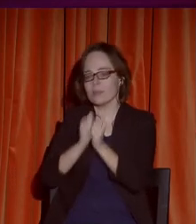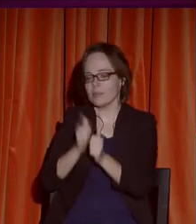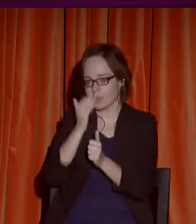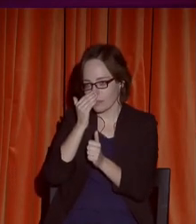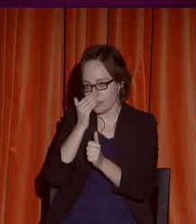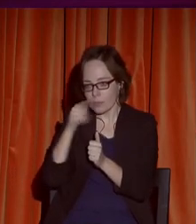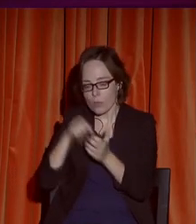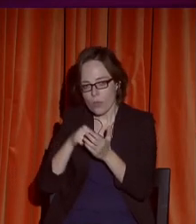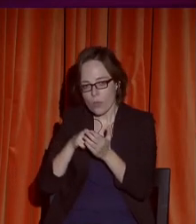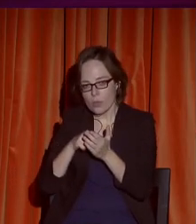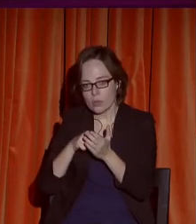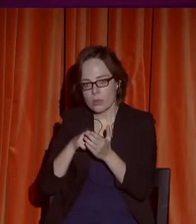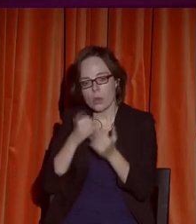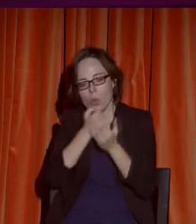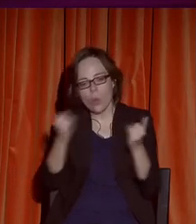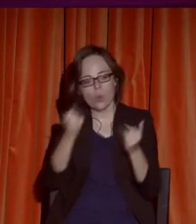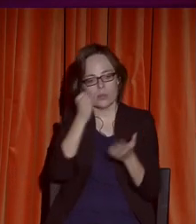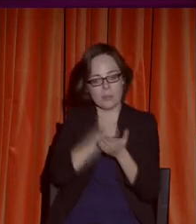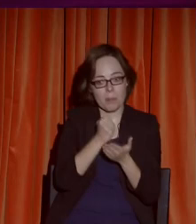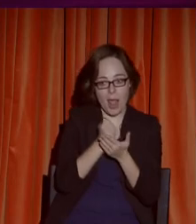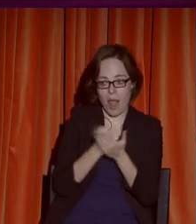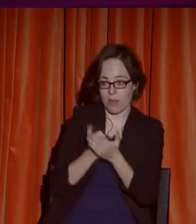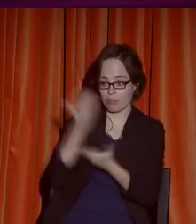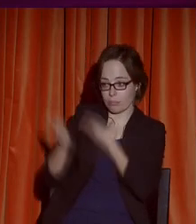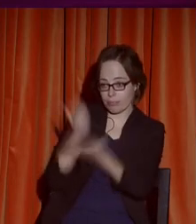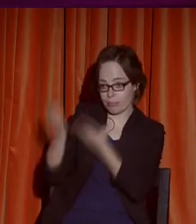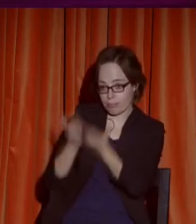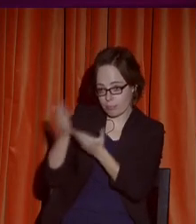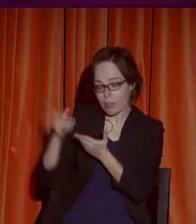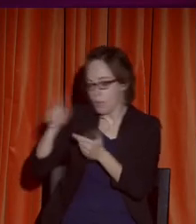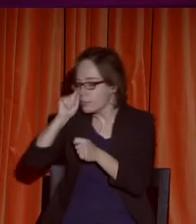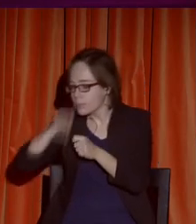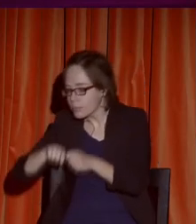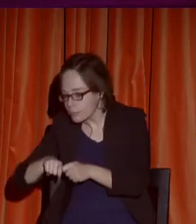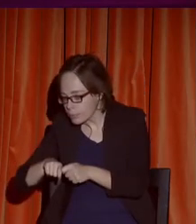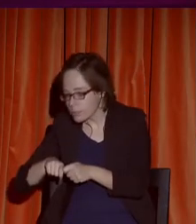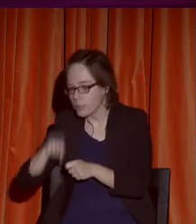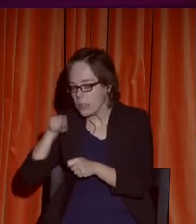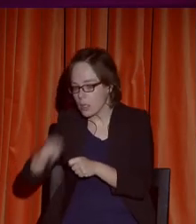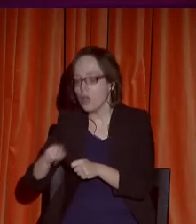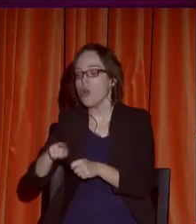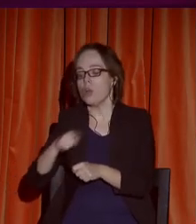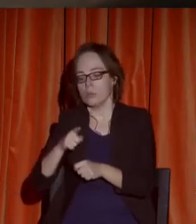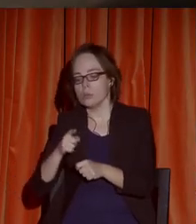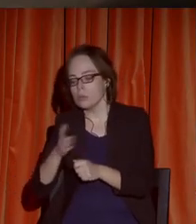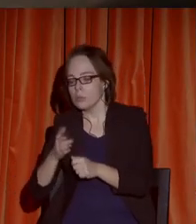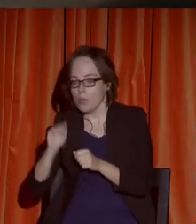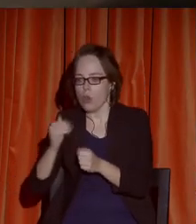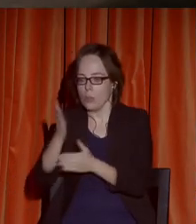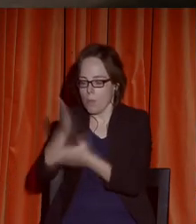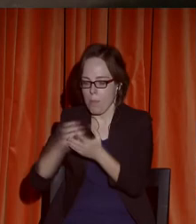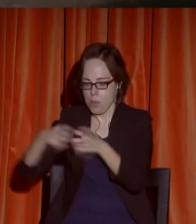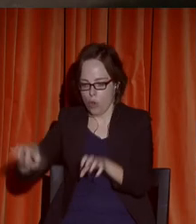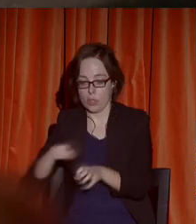której zadaniem jest jakby filtrowanie spraw niedopuszczalnych od spraw dopuszczalnych. zmiana